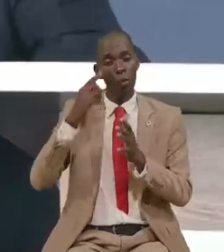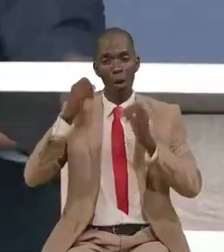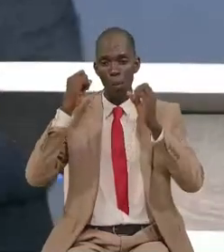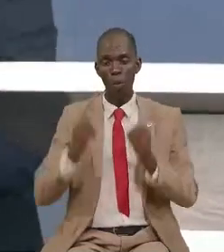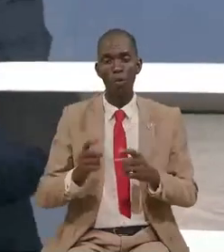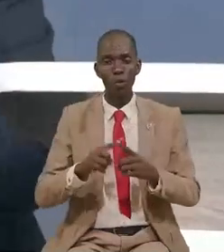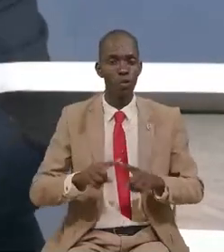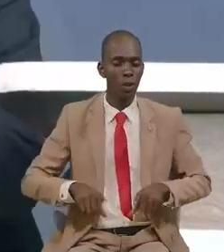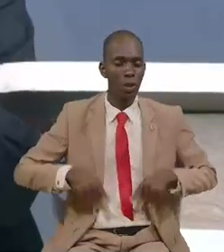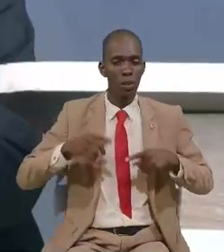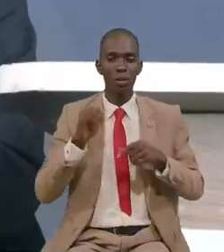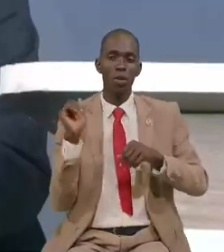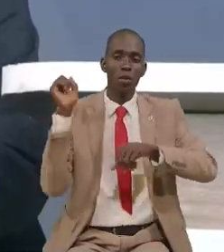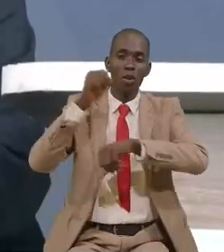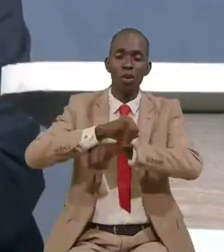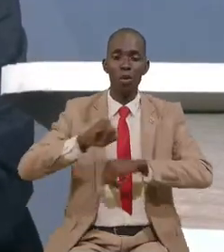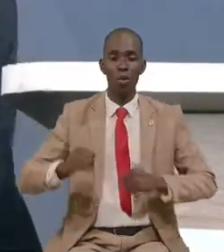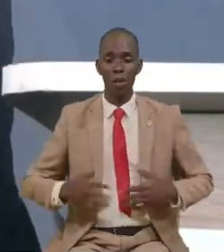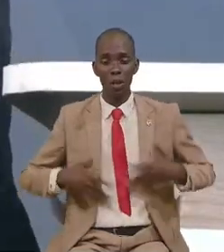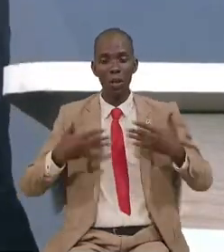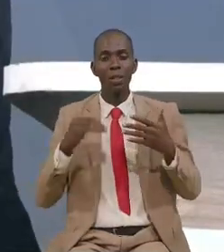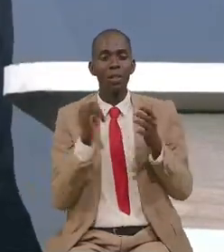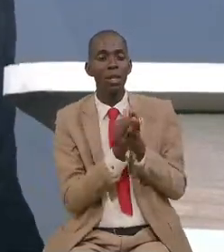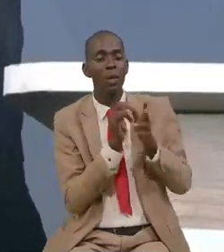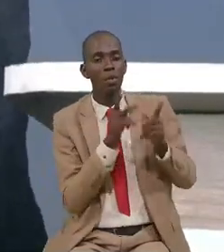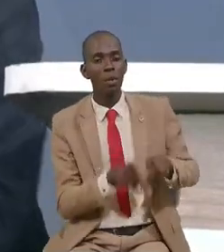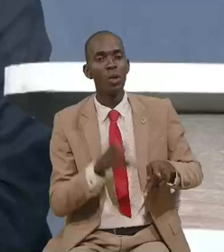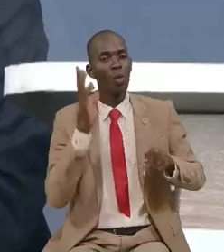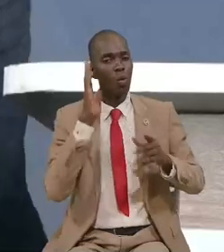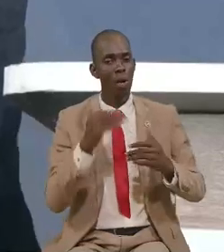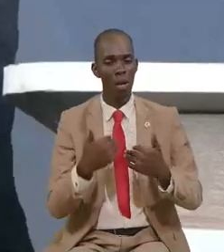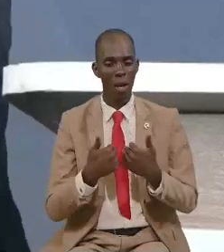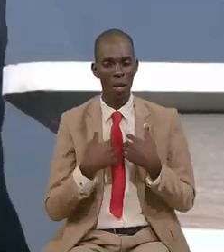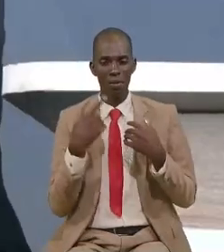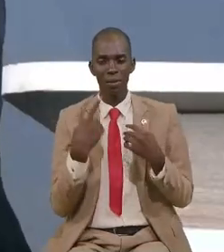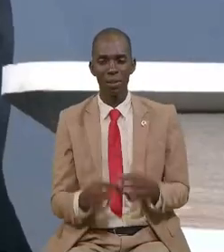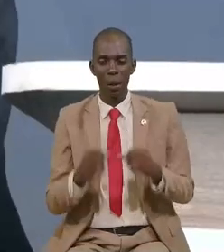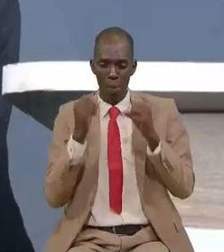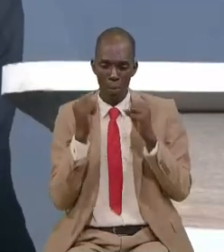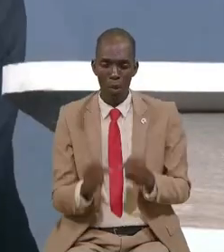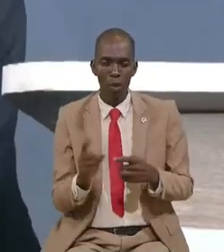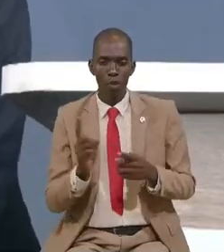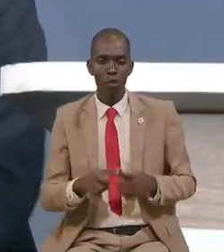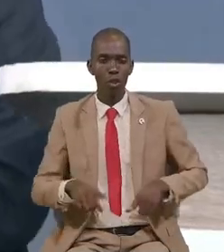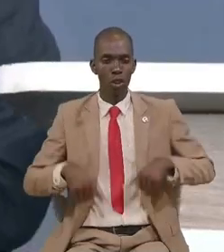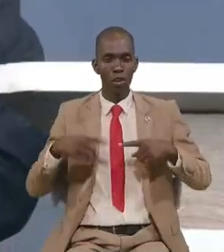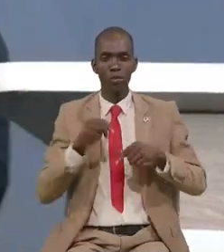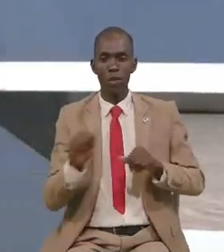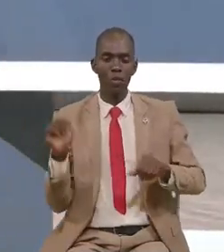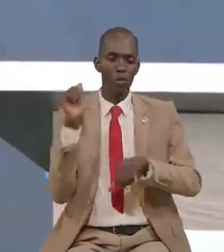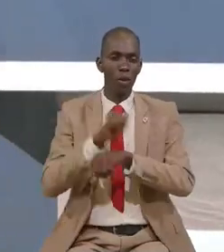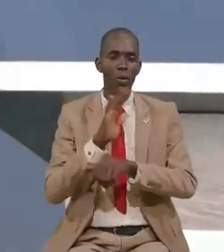victorieuse, cette personne aura la puissance pour mener la vie victorieuse cette